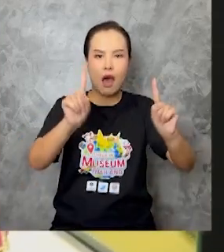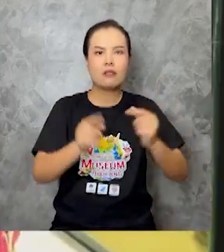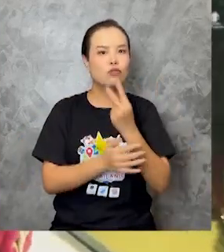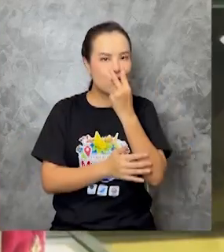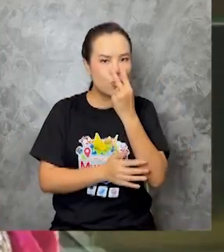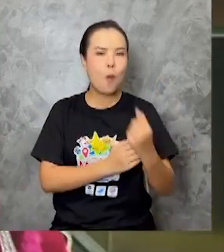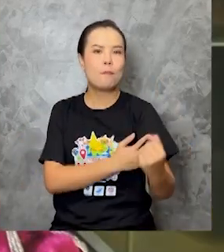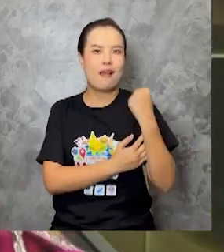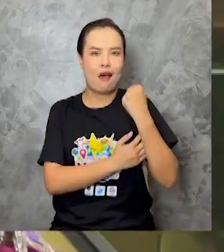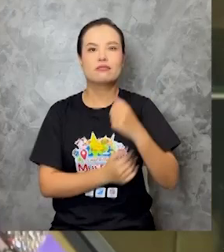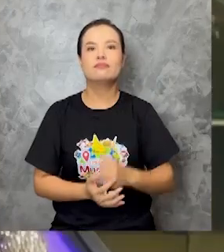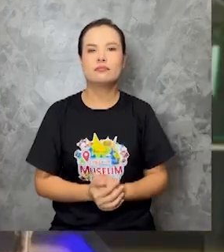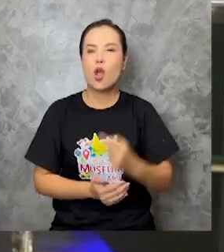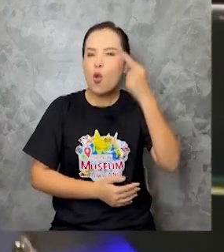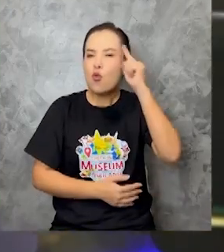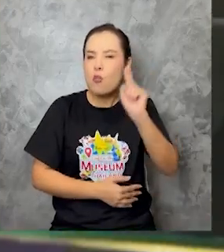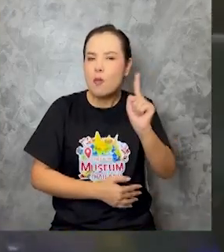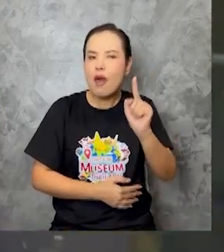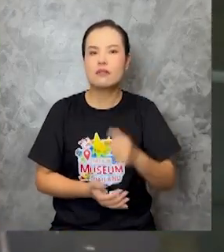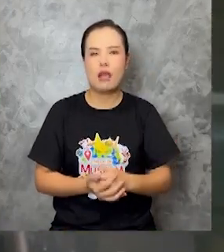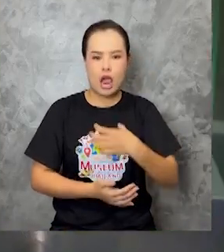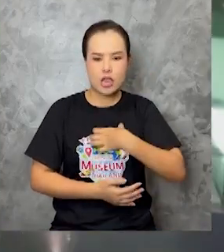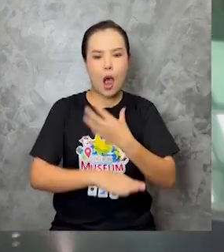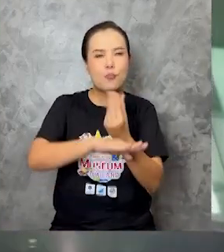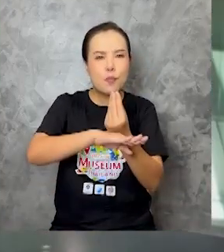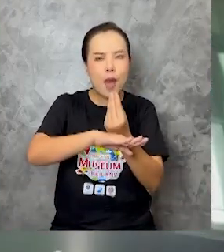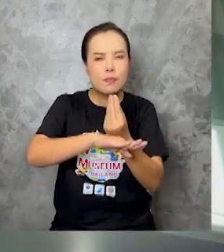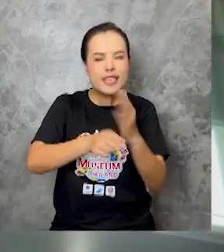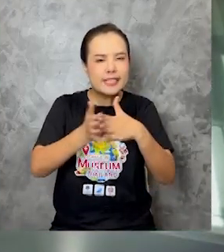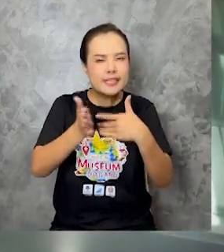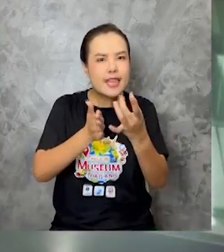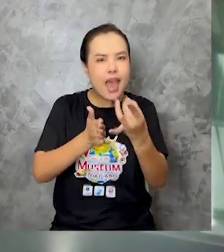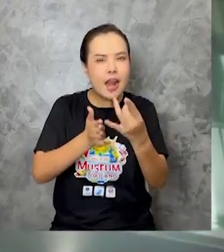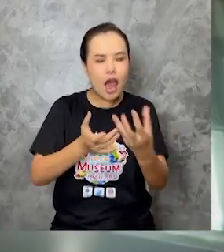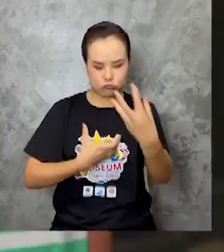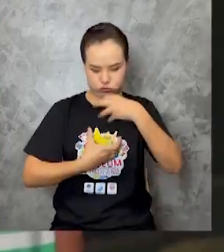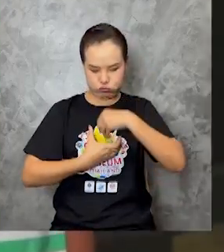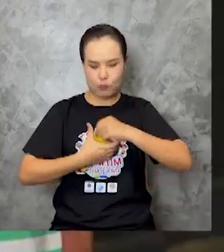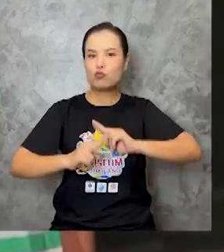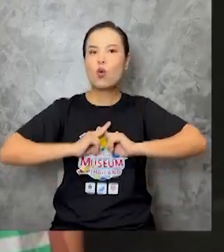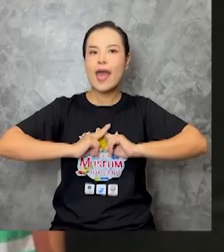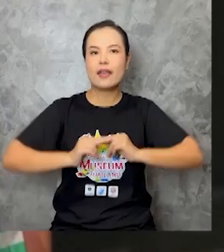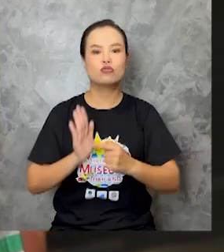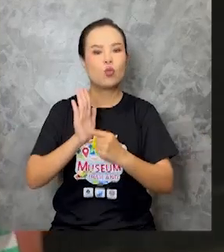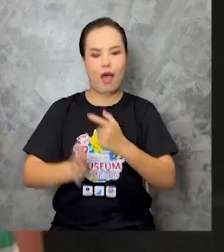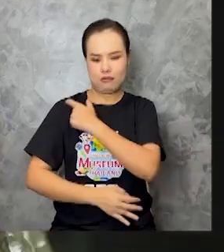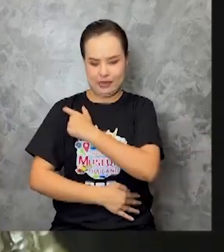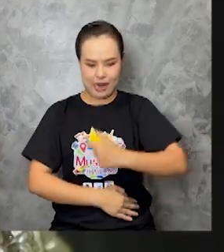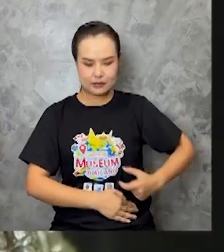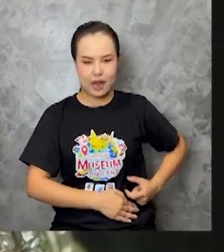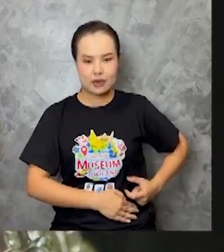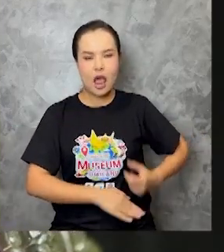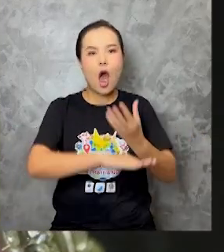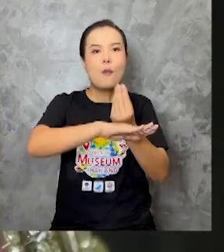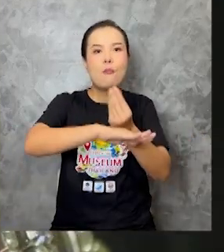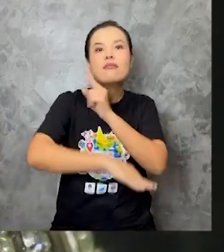างเดี๋ยวให้ชอนกับตังๆเลือกเขาจะได้รู้ว่าจริงๆแล้วเนี่ยเขาต้องมีอัญมณีสีไหนติดตัวไว ้ยกตัวอย่างเลยถ้าเป็นพวกกษัตริย์มีเพชร